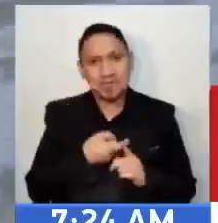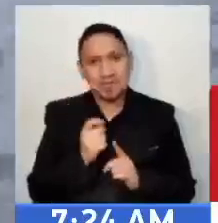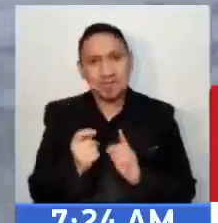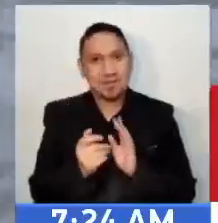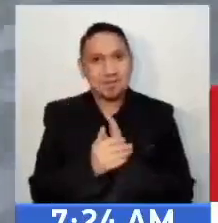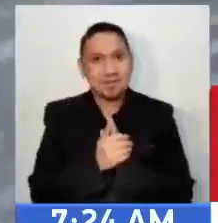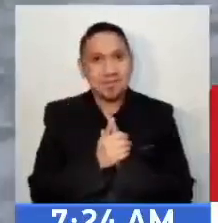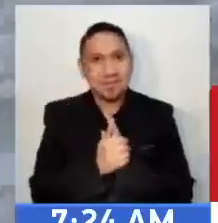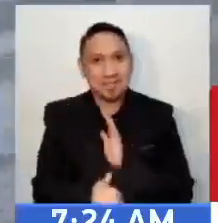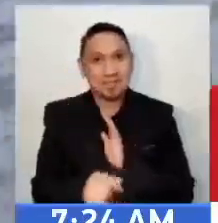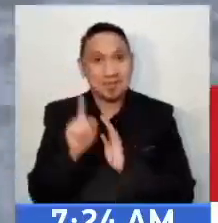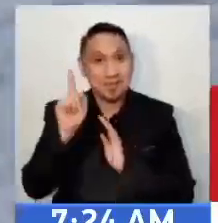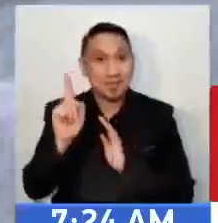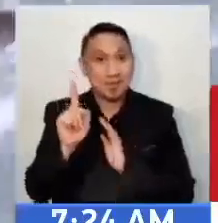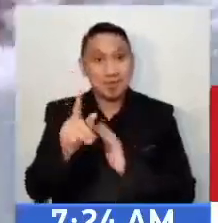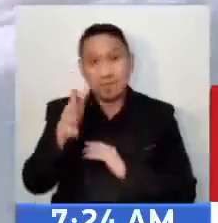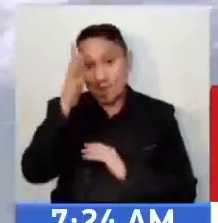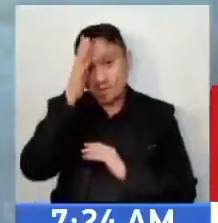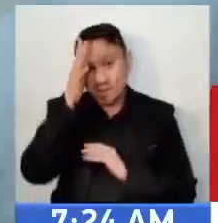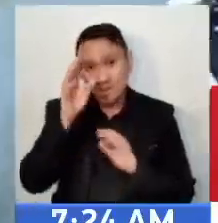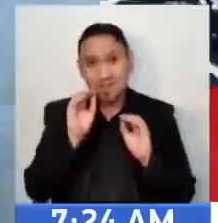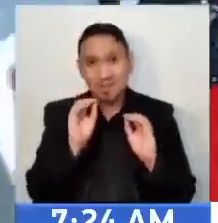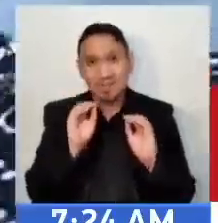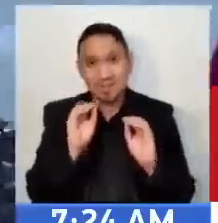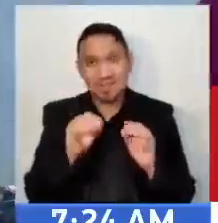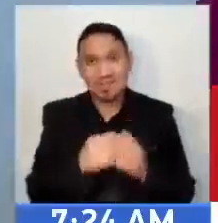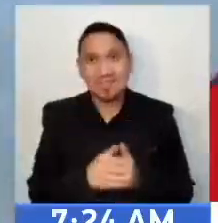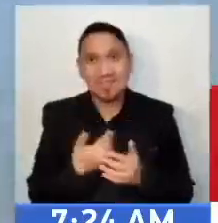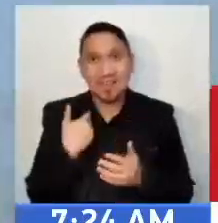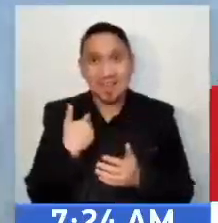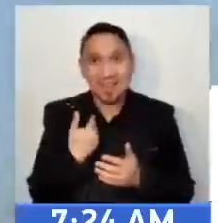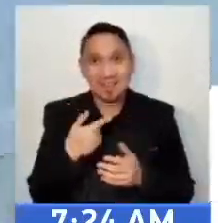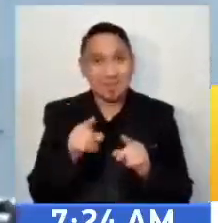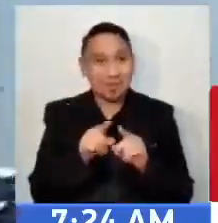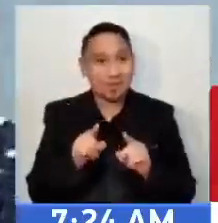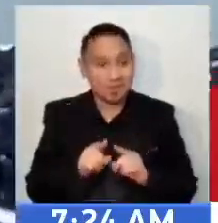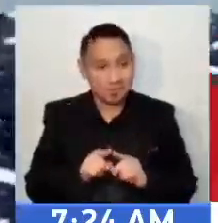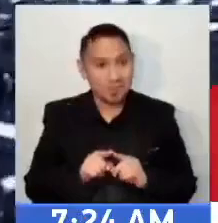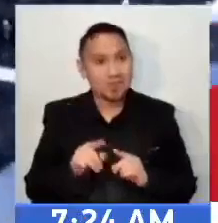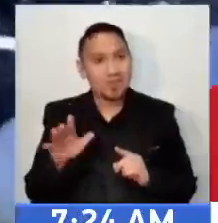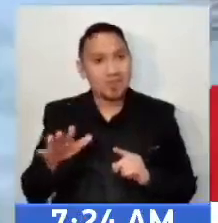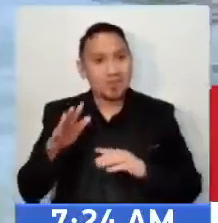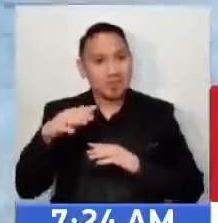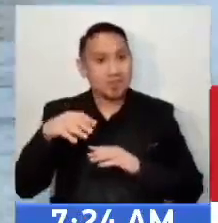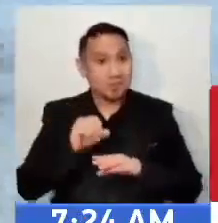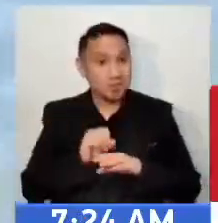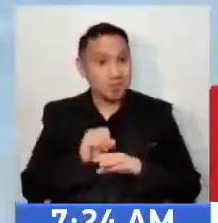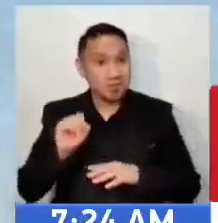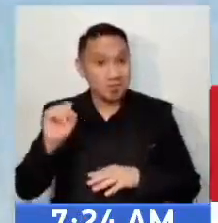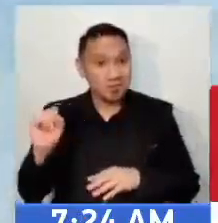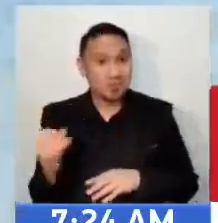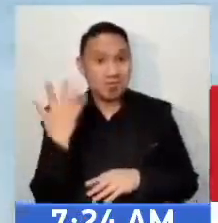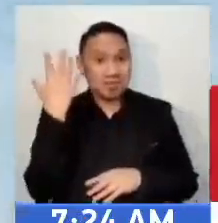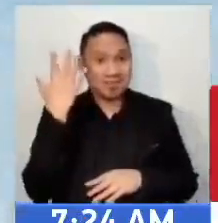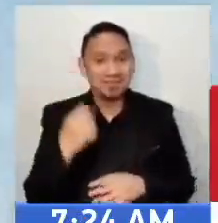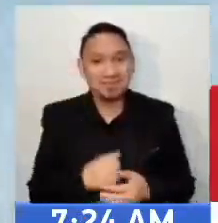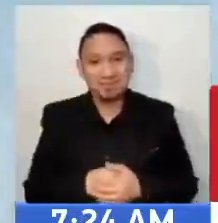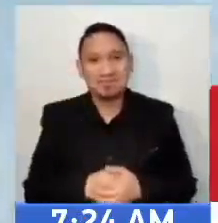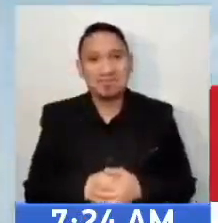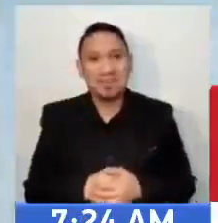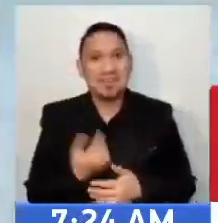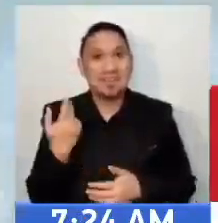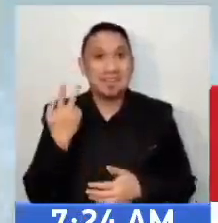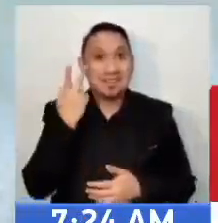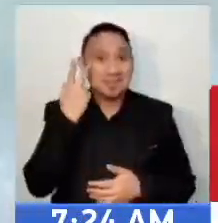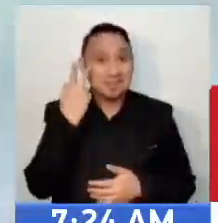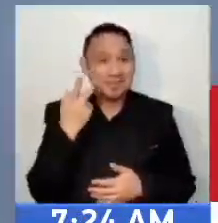teacher. Advantage na rin na nakatira sila sa surfing haven, Siargao. Sa mga videos na sinishare ng proud mom